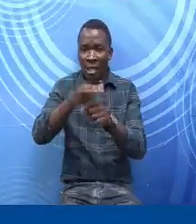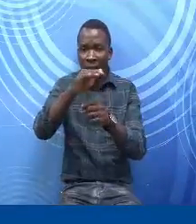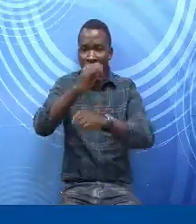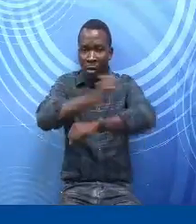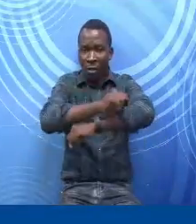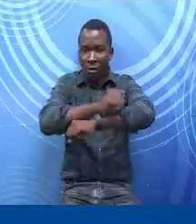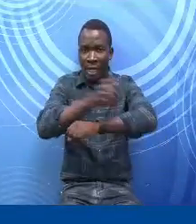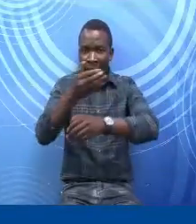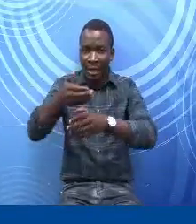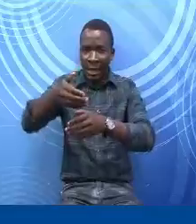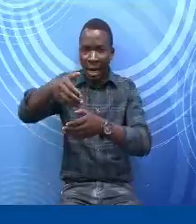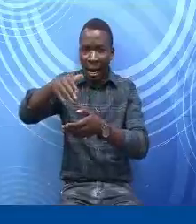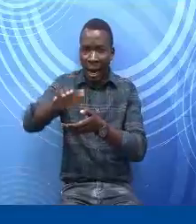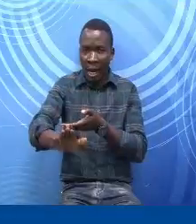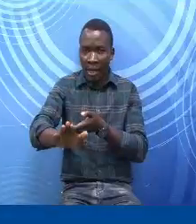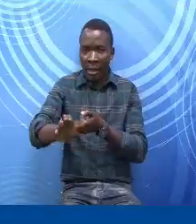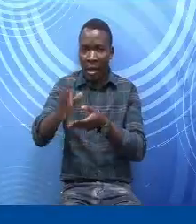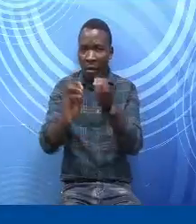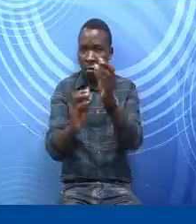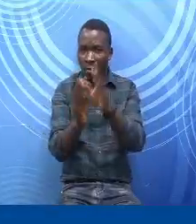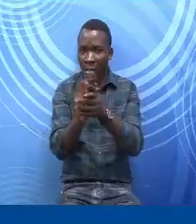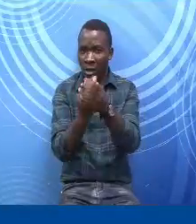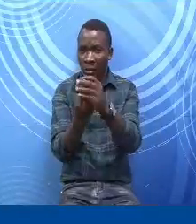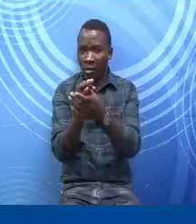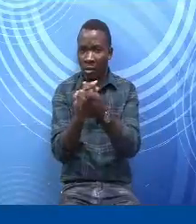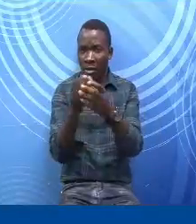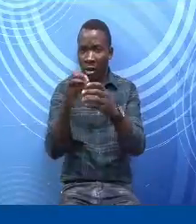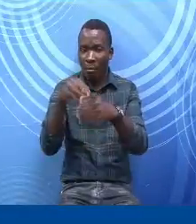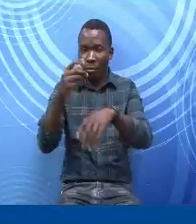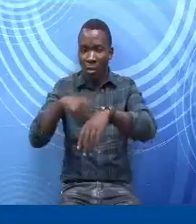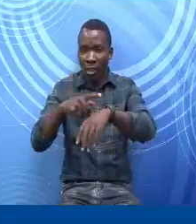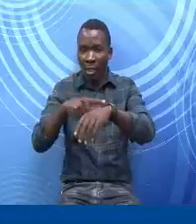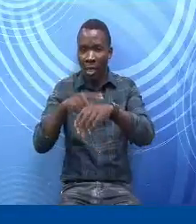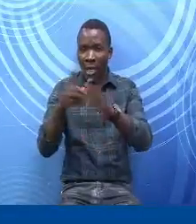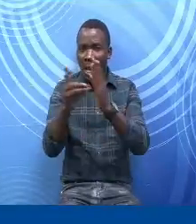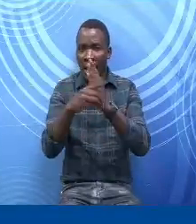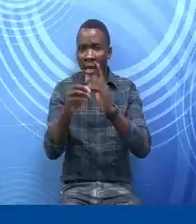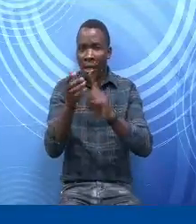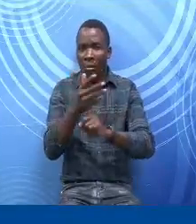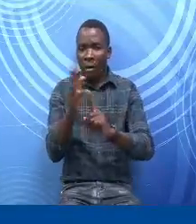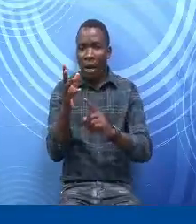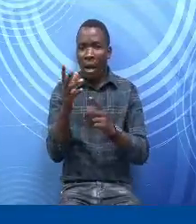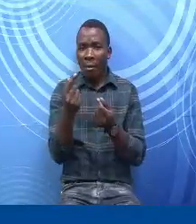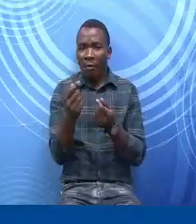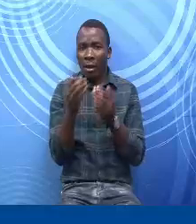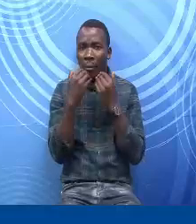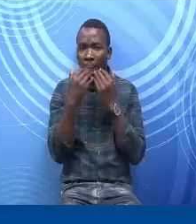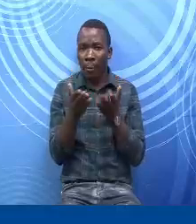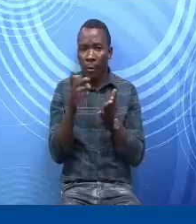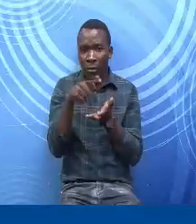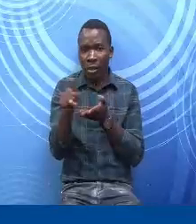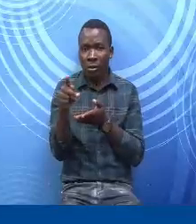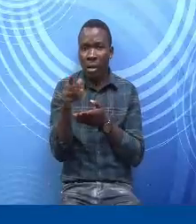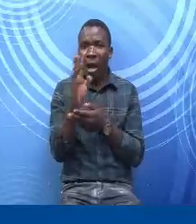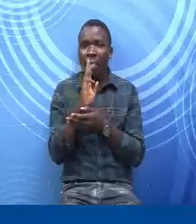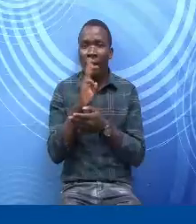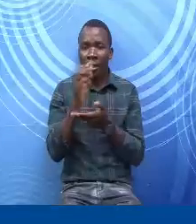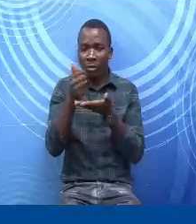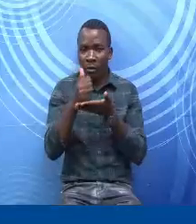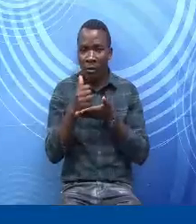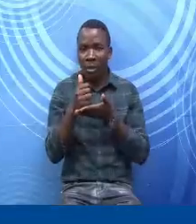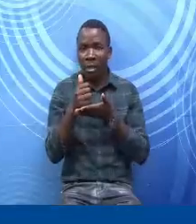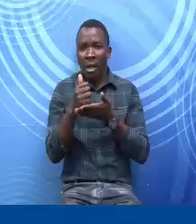ukarabe. Mu gihe akarere katari kabona amafaranga rero aturuka muri Minaroke agomba kwishyura ayo mazi, twebwe twasaba ko badufasha kunegosiya